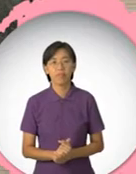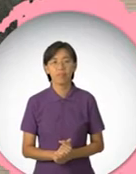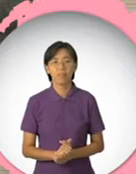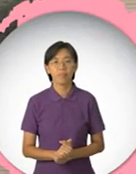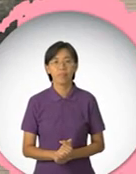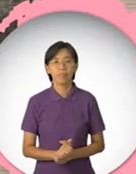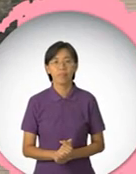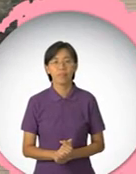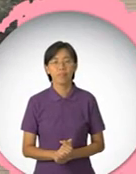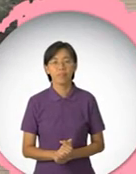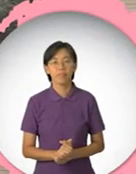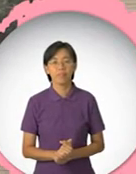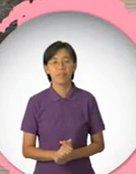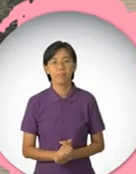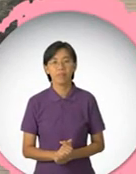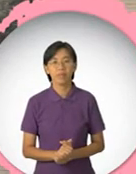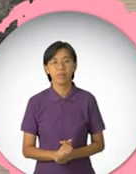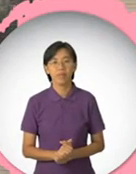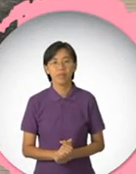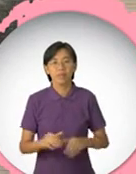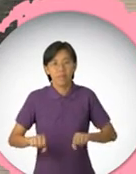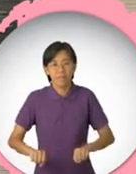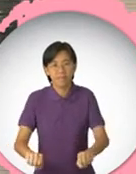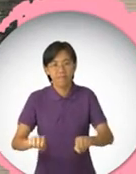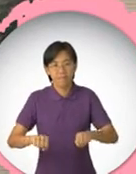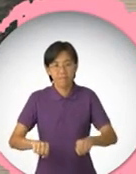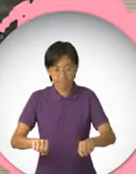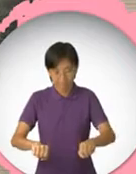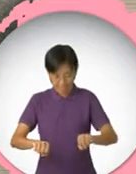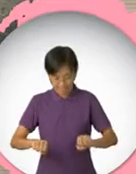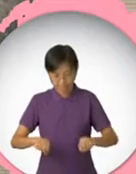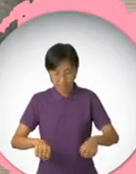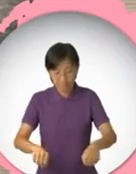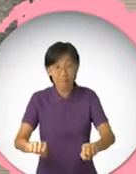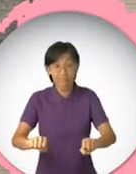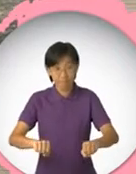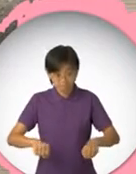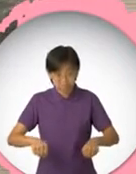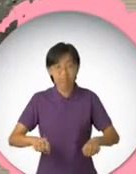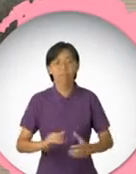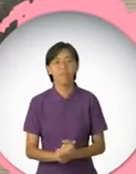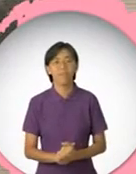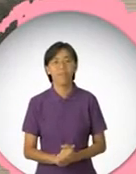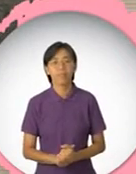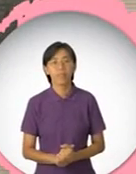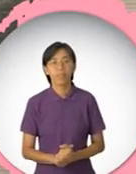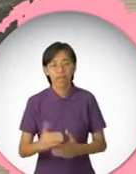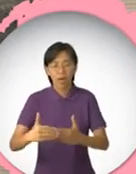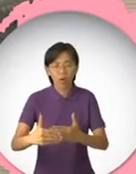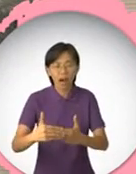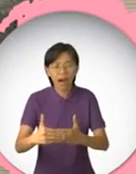หมือนเดิมก็คือเริ่มจากตรงกลางขึ้นด้านบนตรงกลางลงด้านล่างนะคะเราอาจจะรีดให้ใหญ่กว่าขอบที่เราขีดเอา